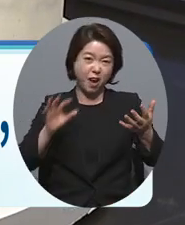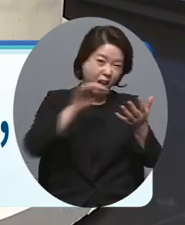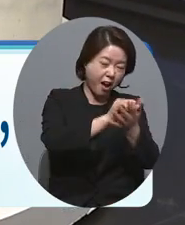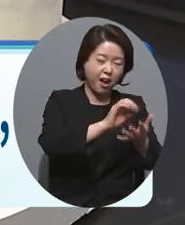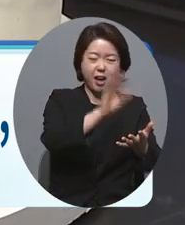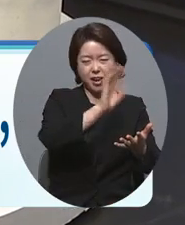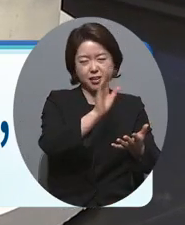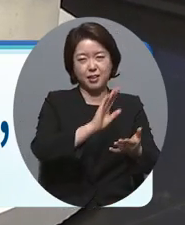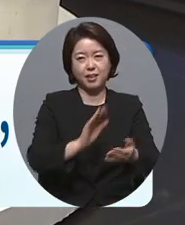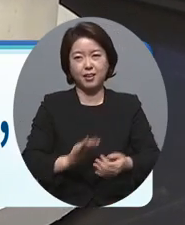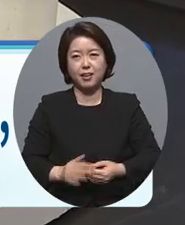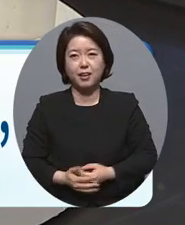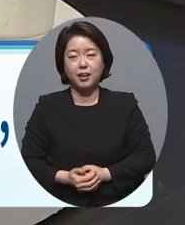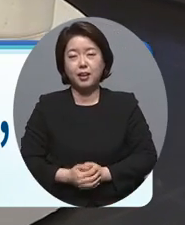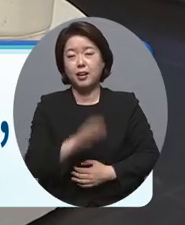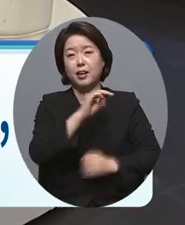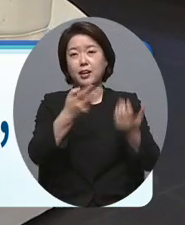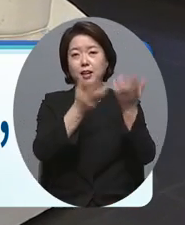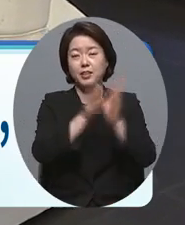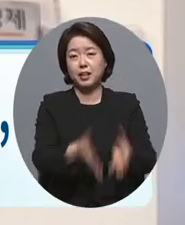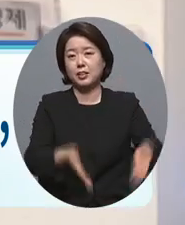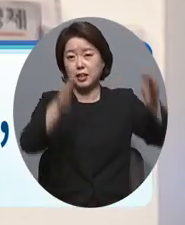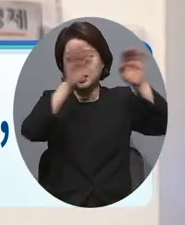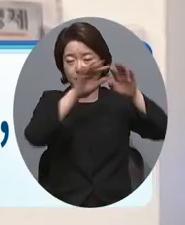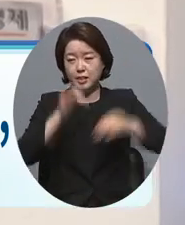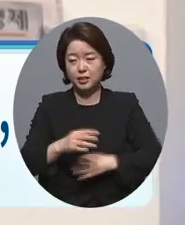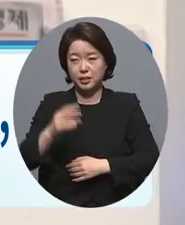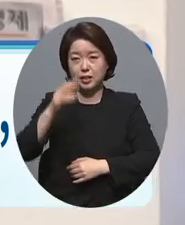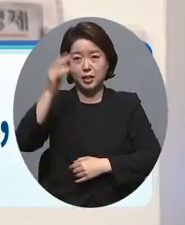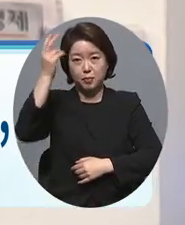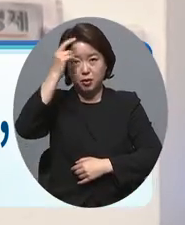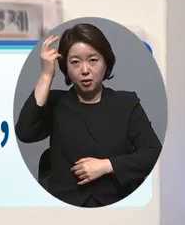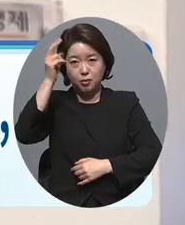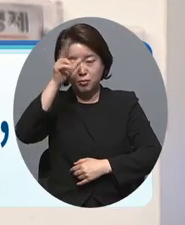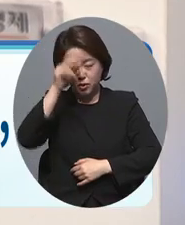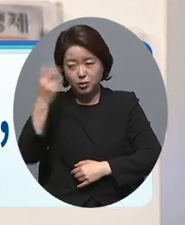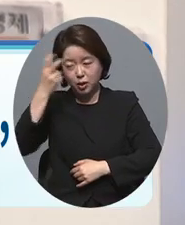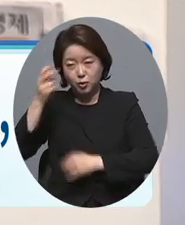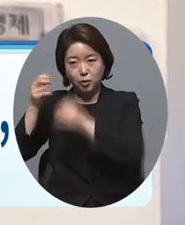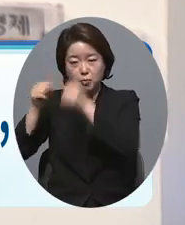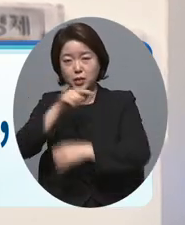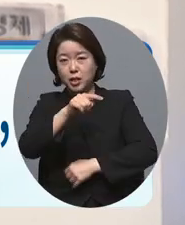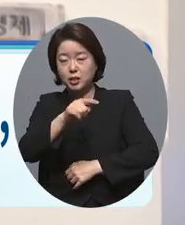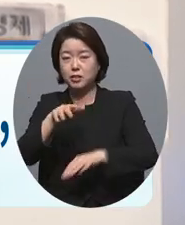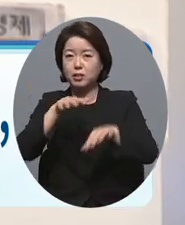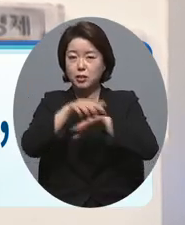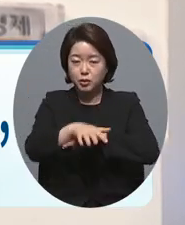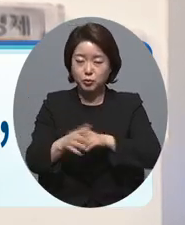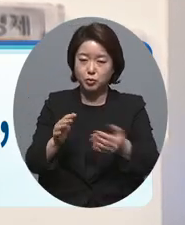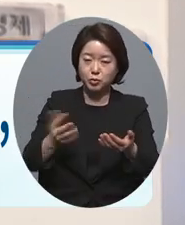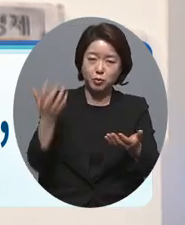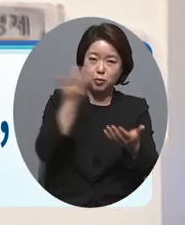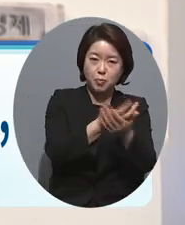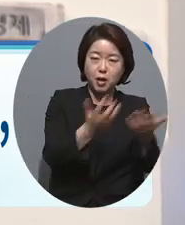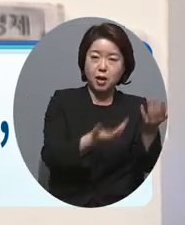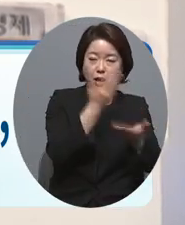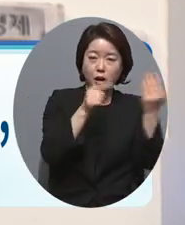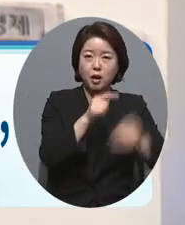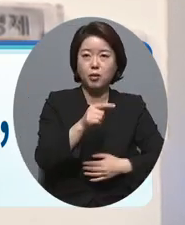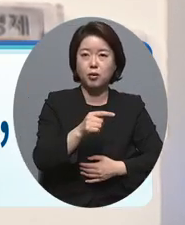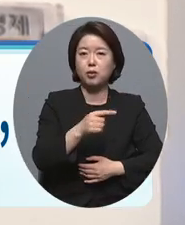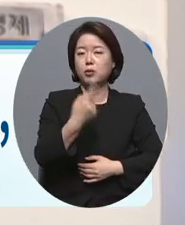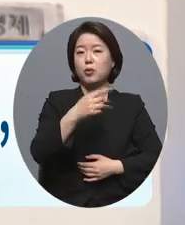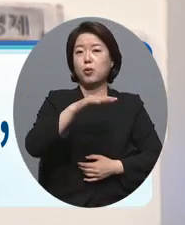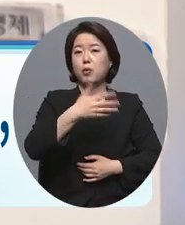말씀하신 중에 야당 당사를 그 검찰과 경찰이 이런 식으로 압수수색한 게 87년 이후에 처음이다 이렇게 얘기했는데 그거는 한번